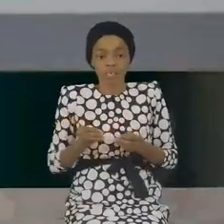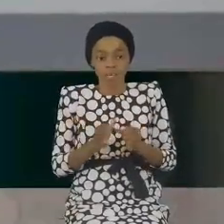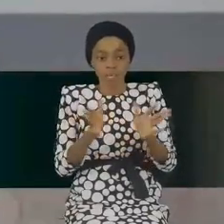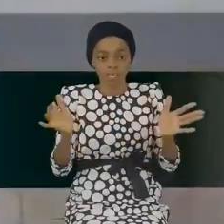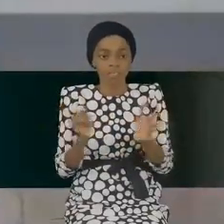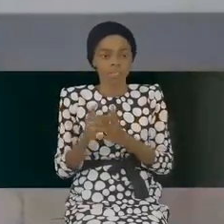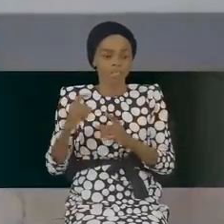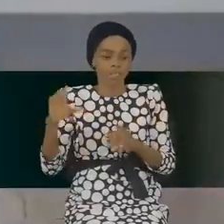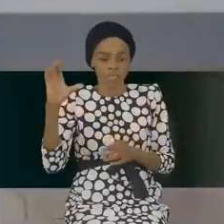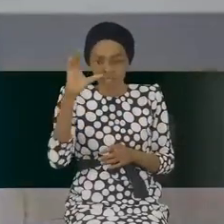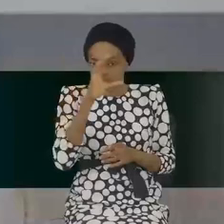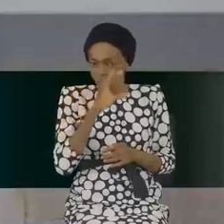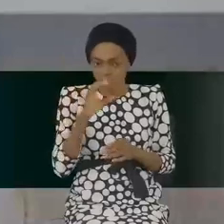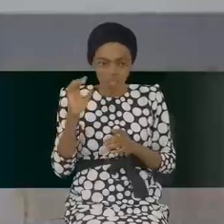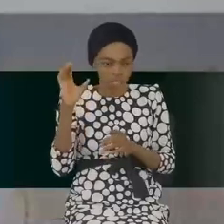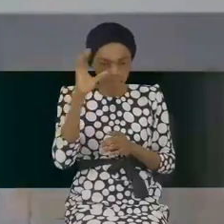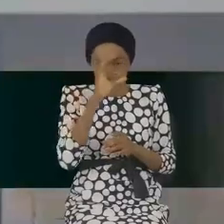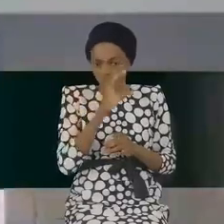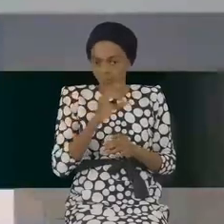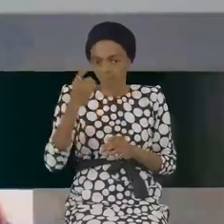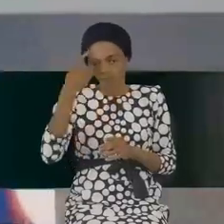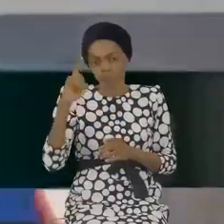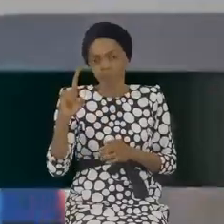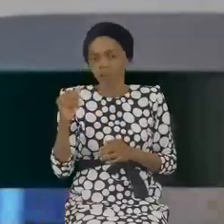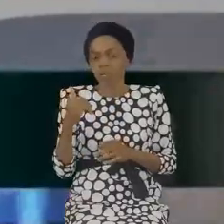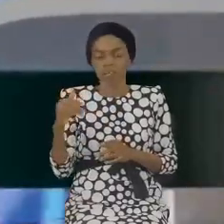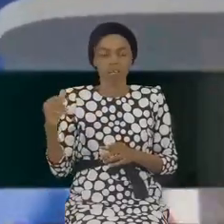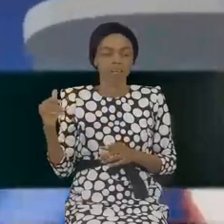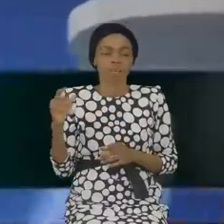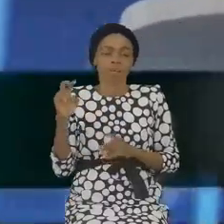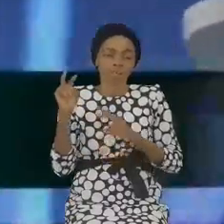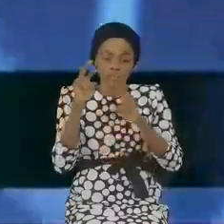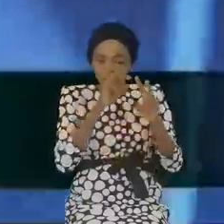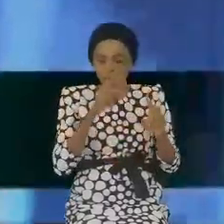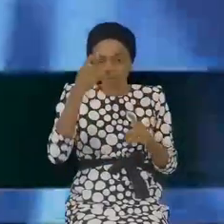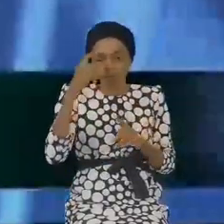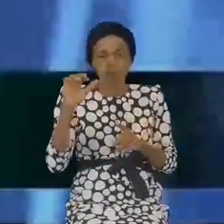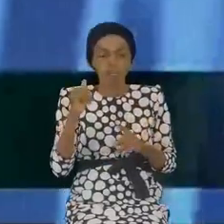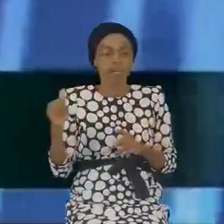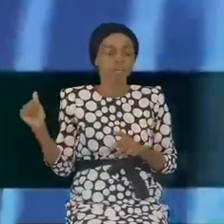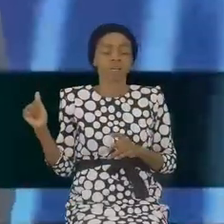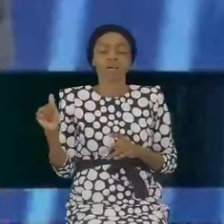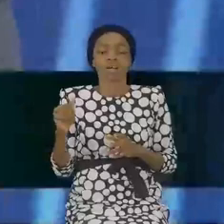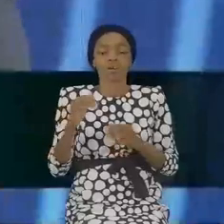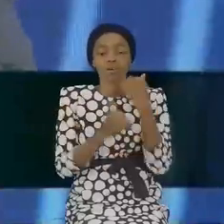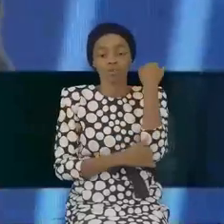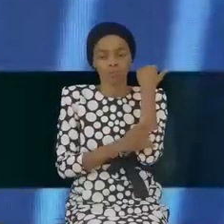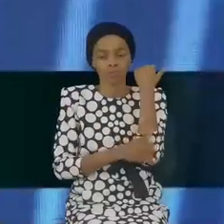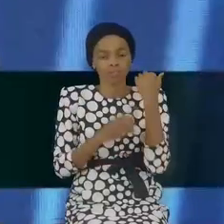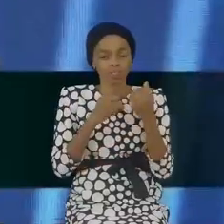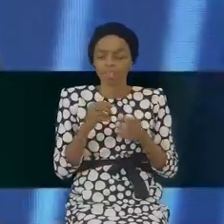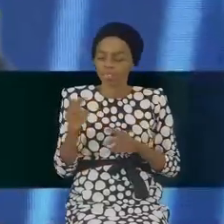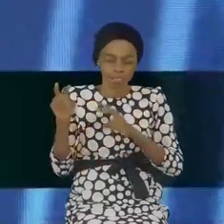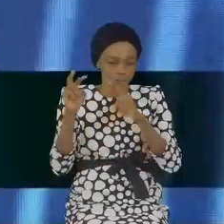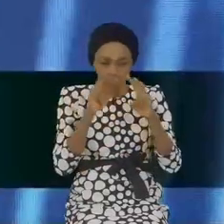Ils cherchent une patrie. Ils ont eu ceci, mais ils cherchent une patrie. Dieu les a bénis, mais ils cherchent une patrie. Le Seigneur